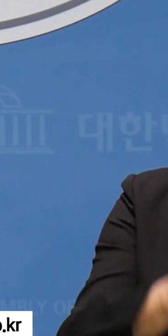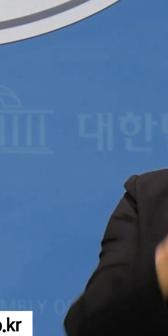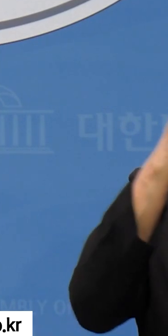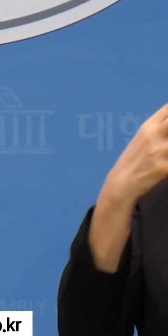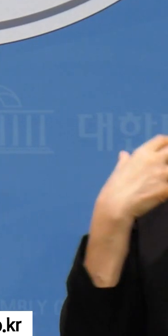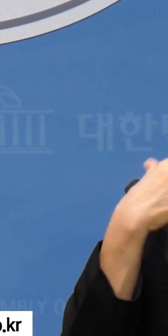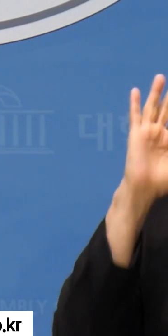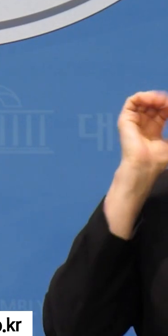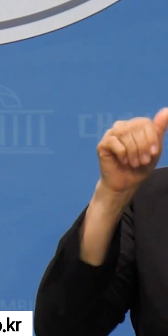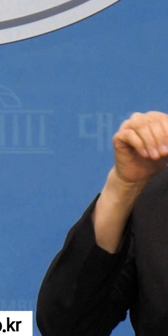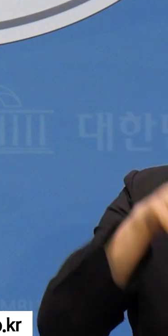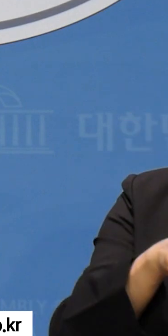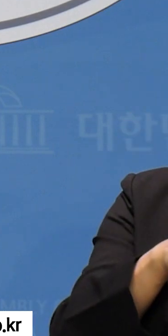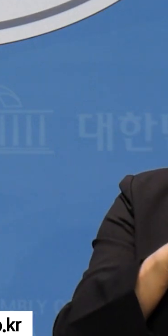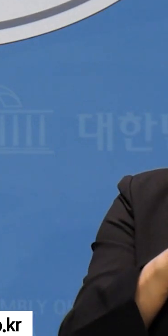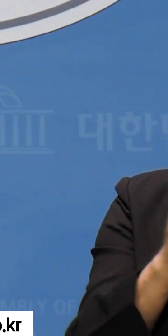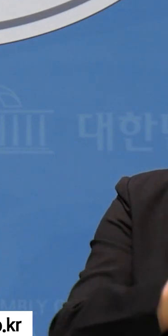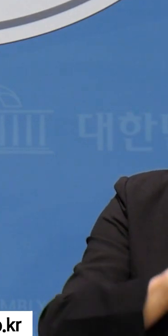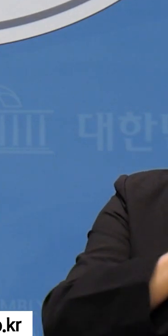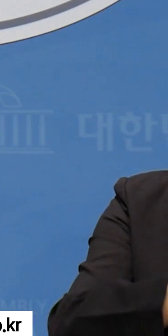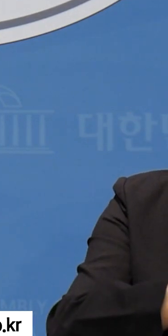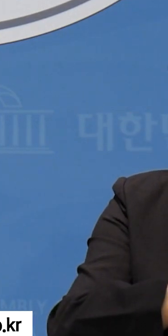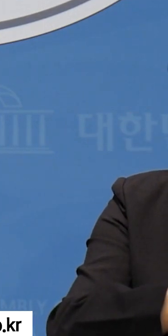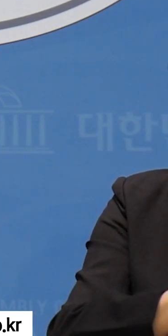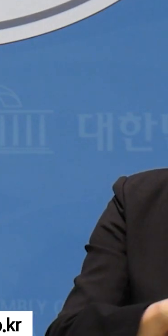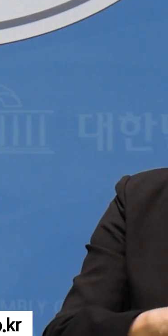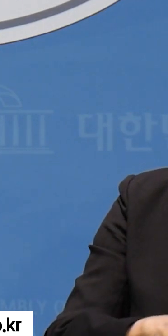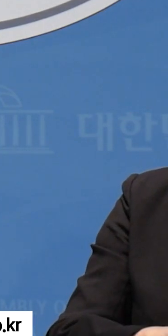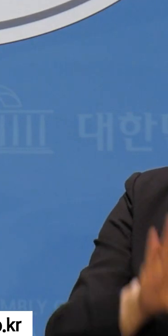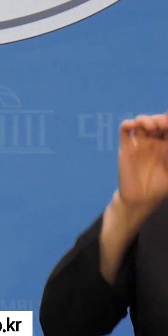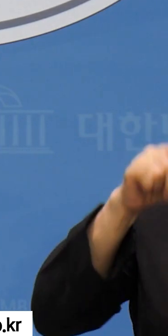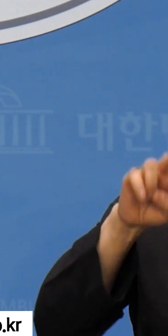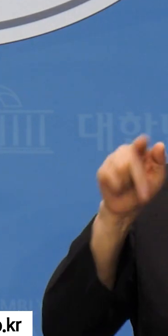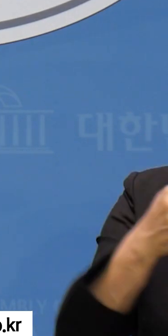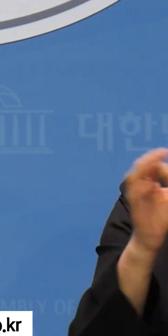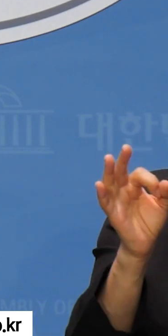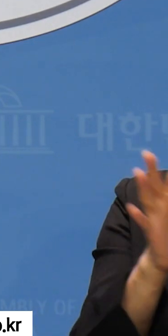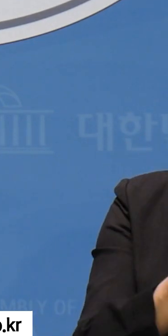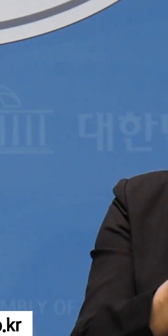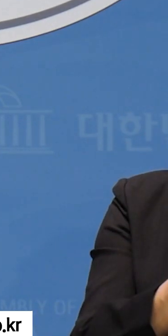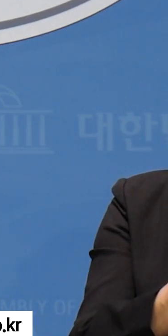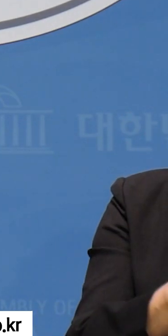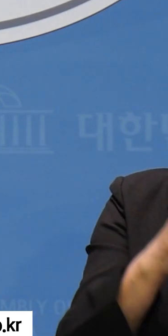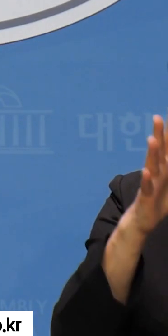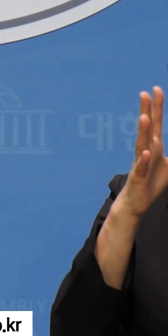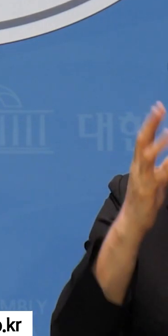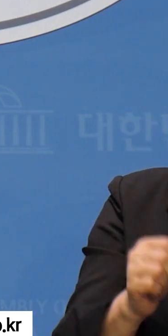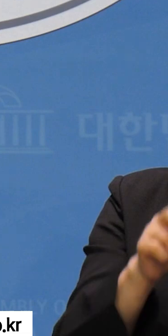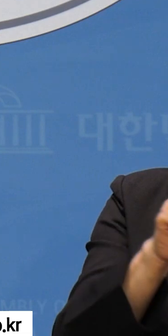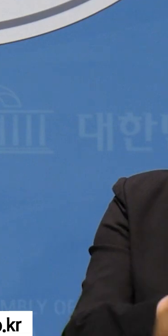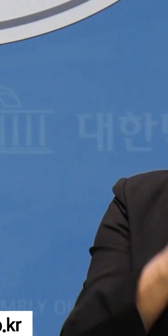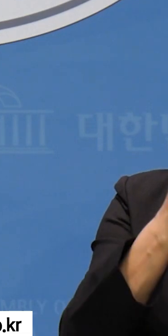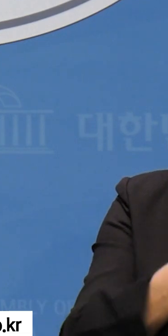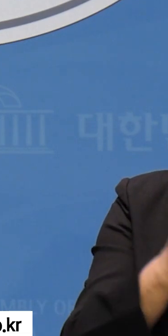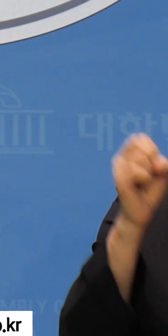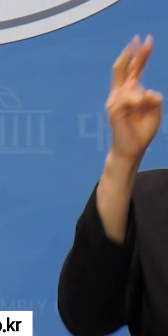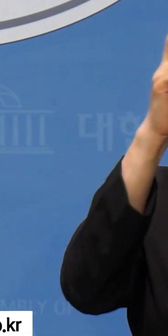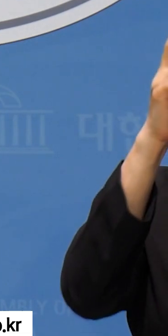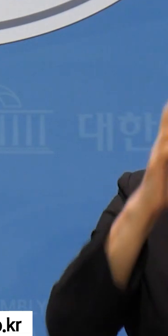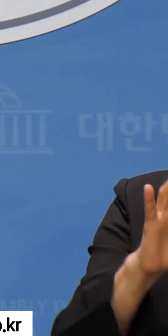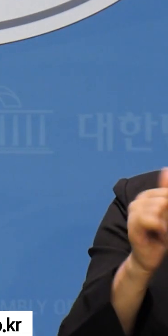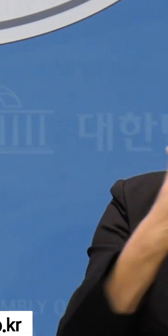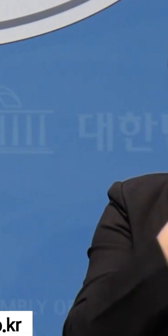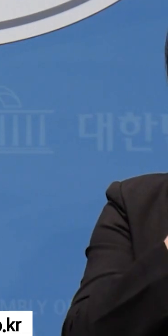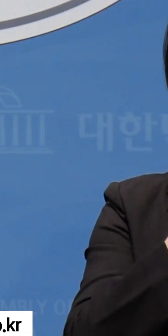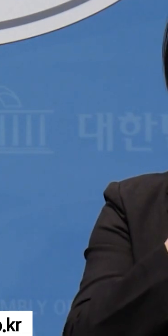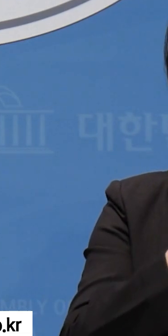정부가 대선 공약으로 멀쩡한 제2부속실을 없애며 숱한 문제를 만들더니 갑자기 국민이